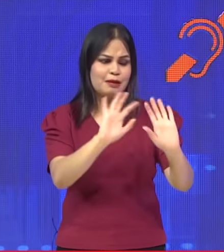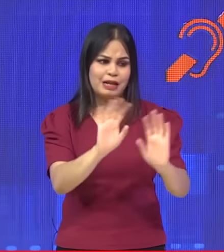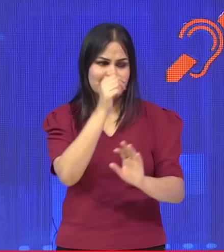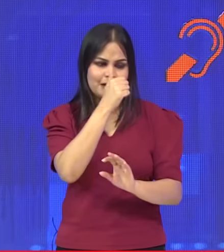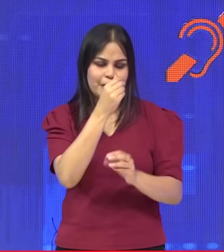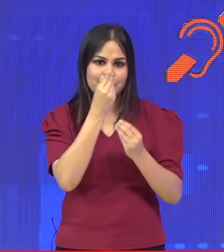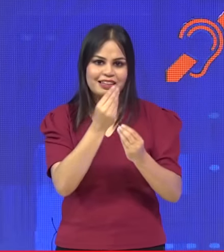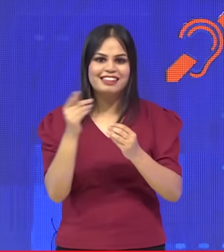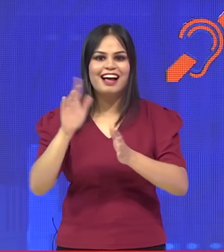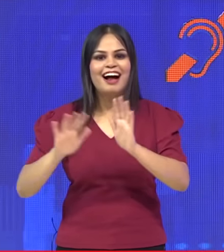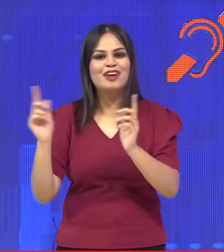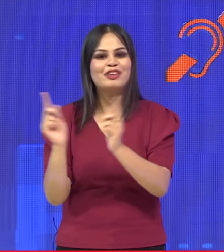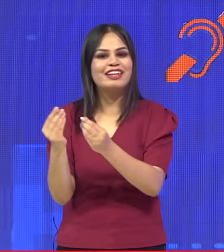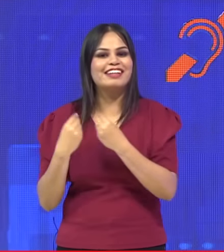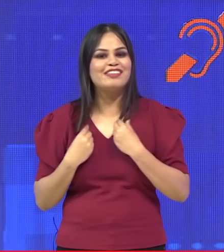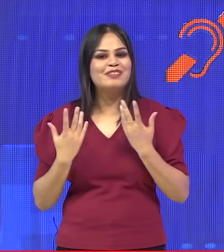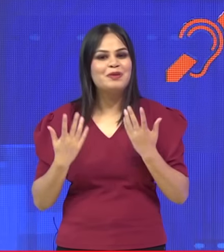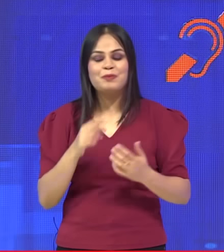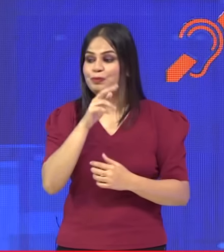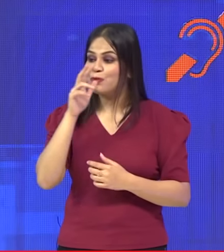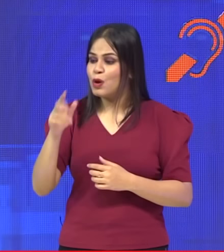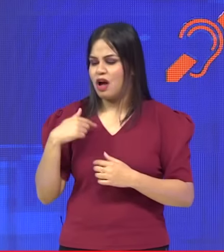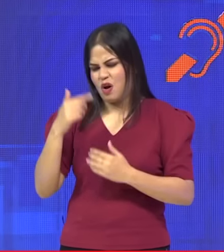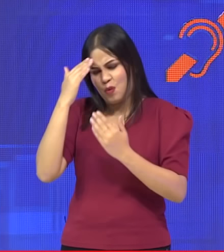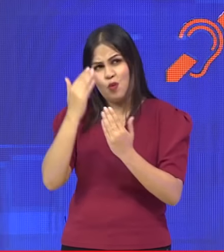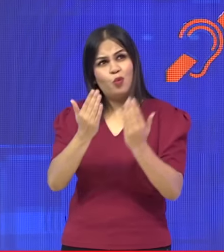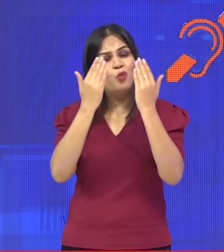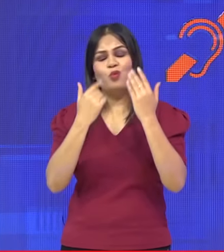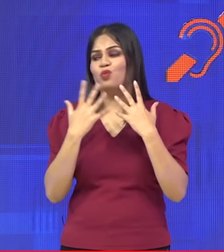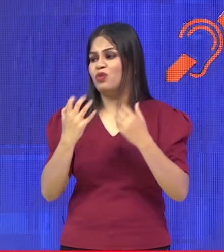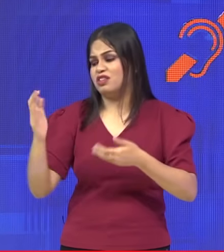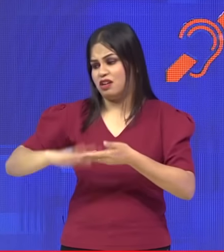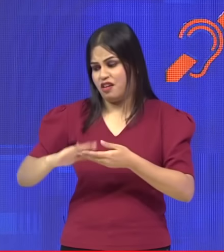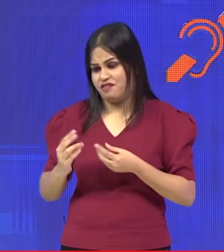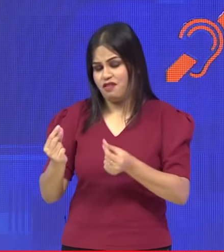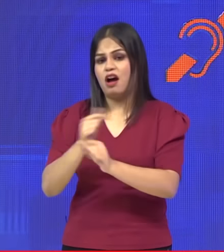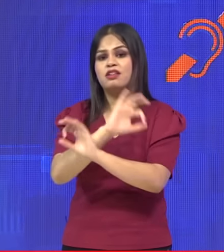तो हमारी दुआ है सलमान जल्दी से शादी हो जाए